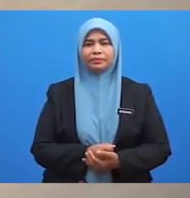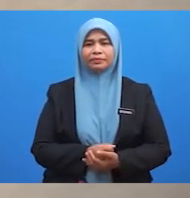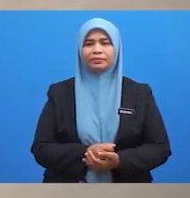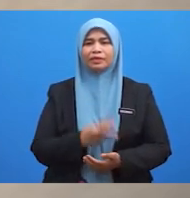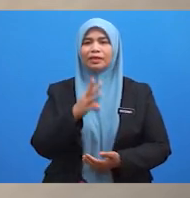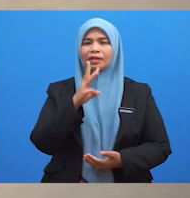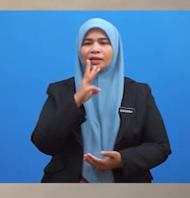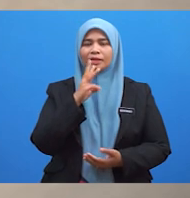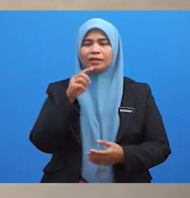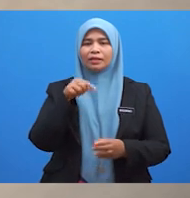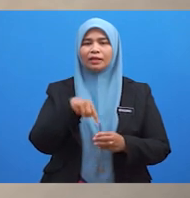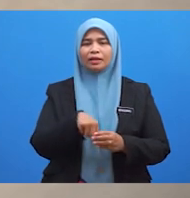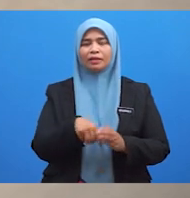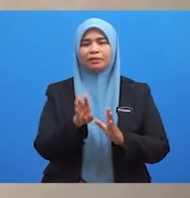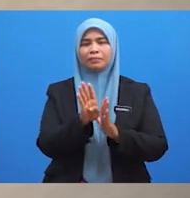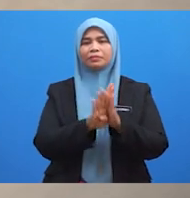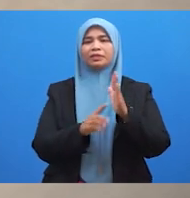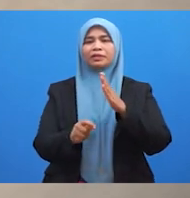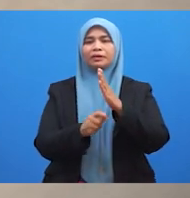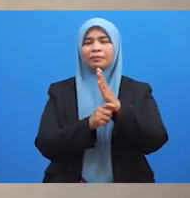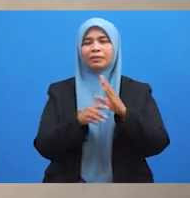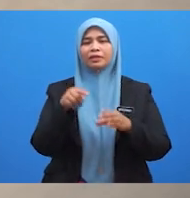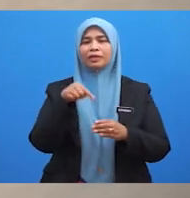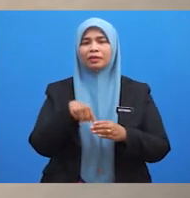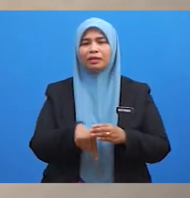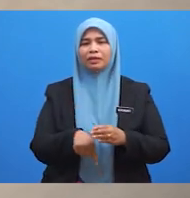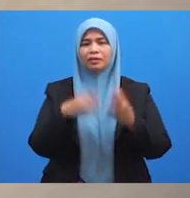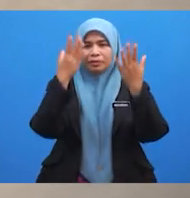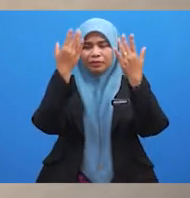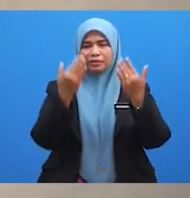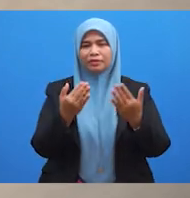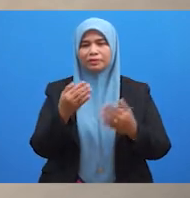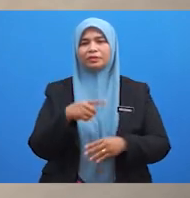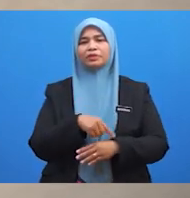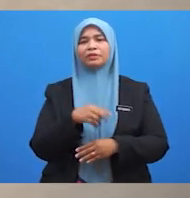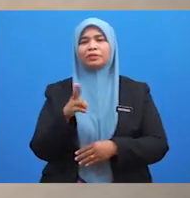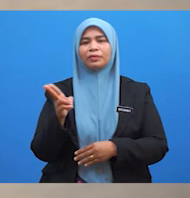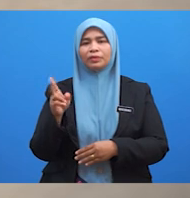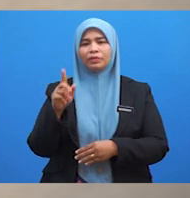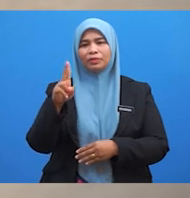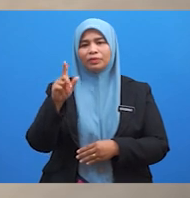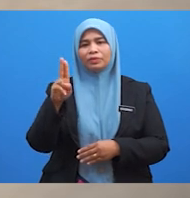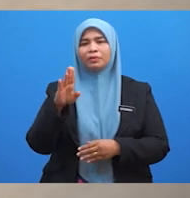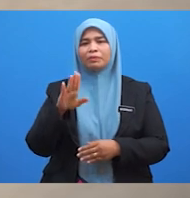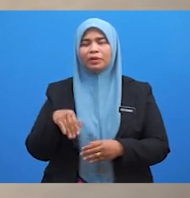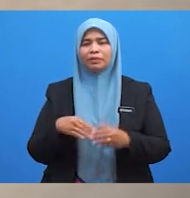Air dalam bertambah dalam, hujan di hulu belumlah